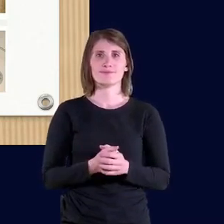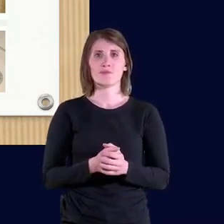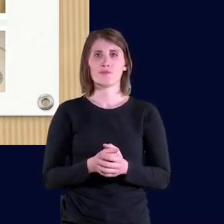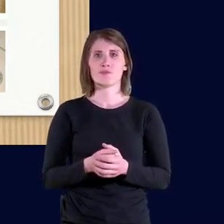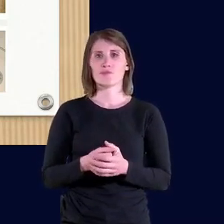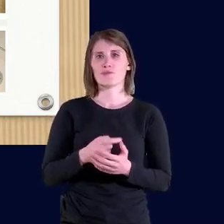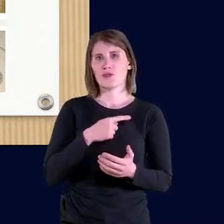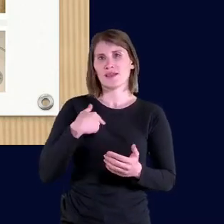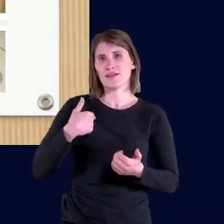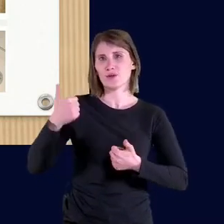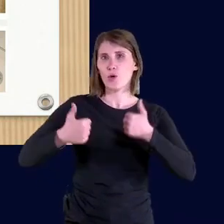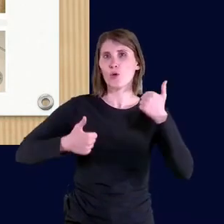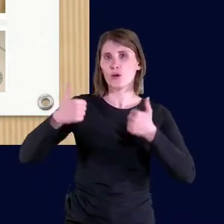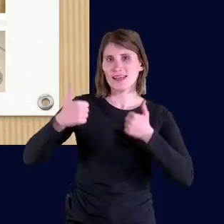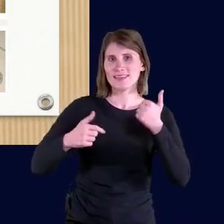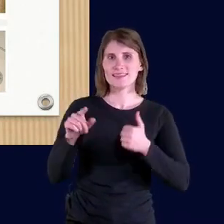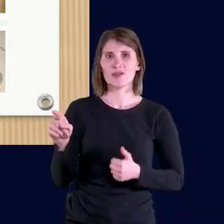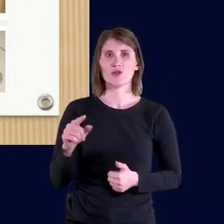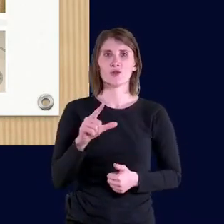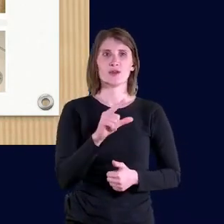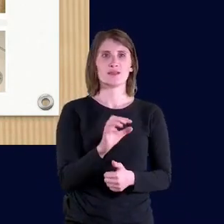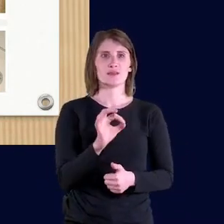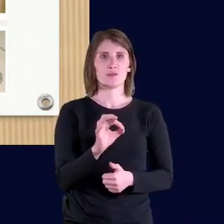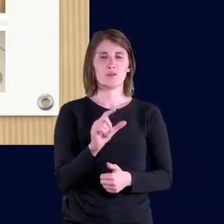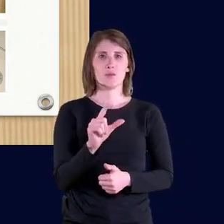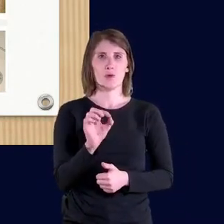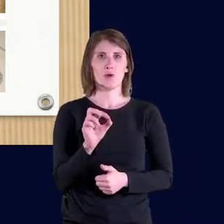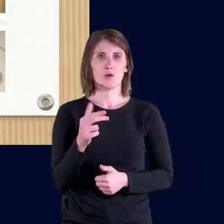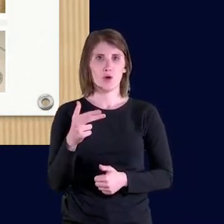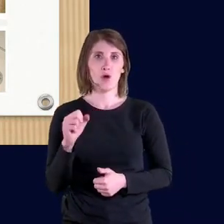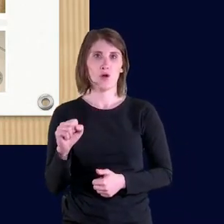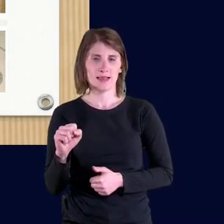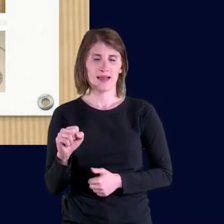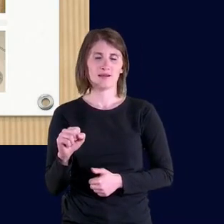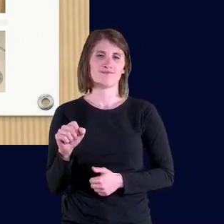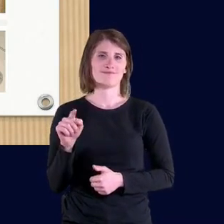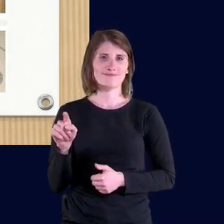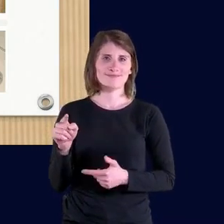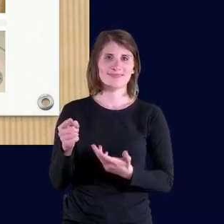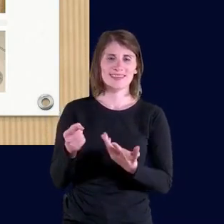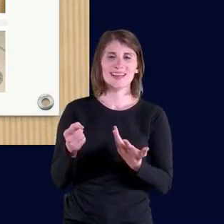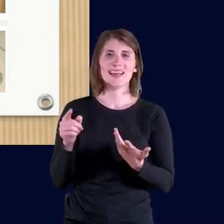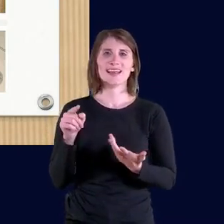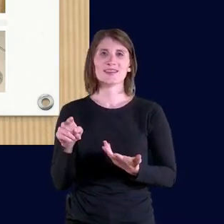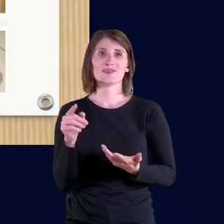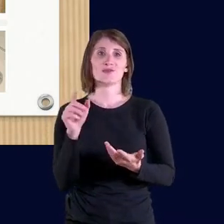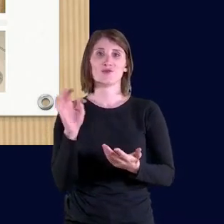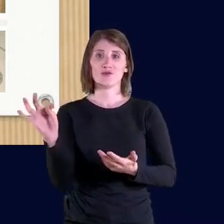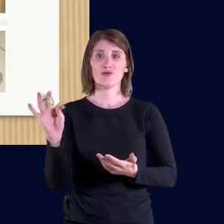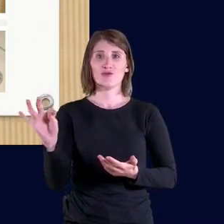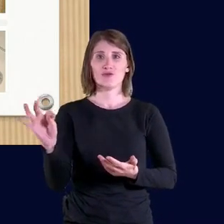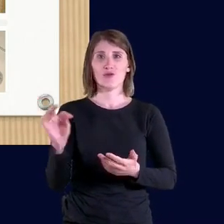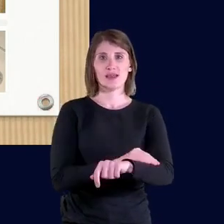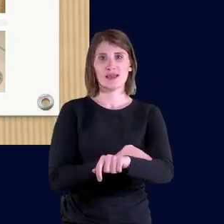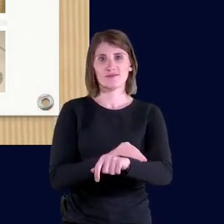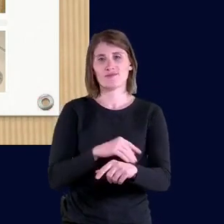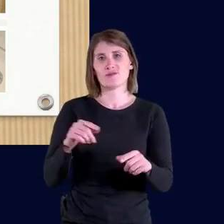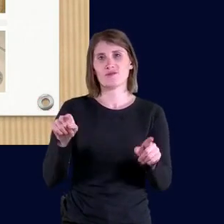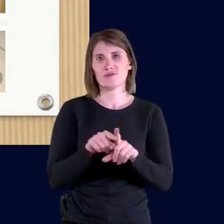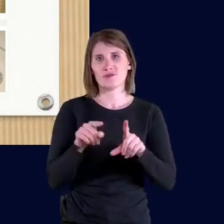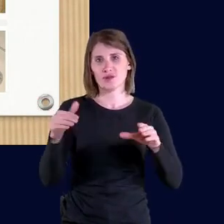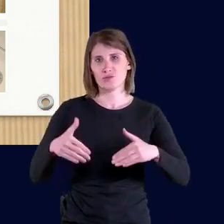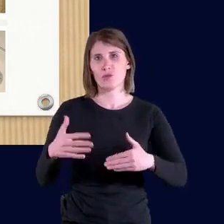konkurencją jest Polona możemy tutaj wykorzystywać zbiory na różne sposoby układ kafelkowy